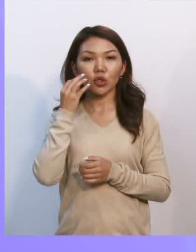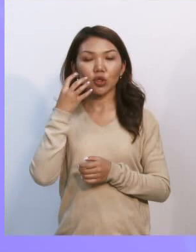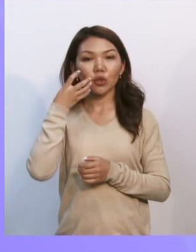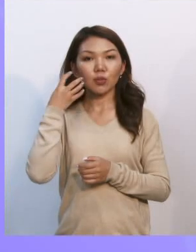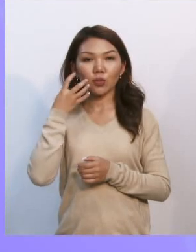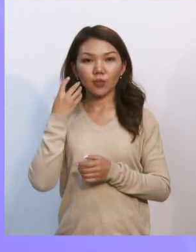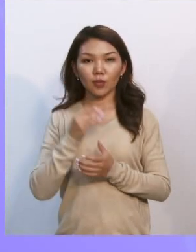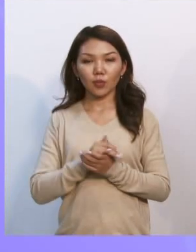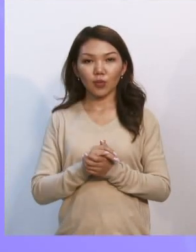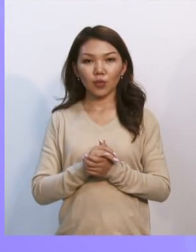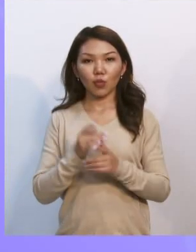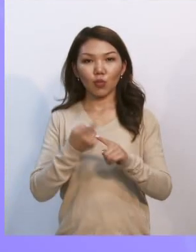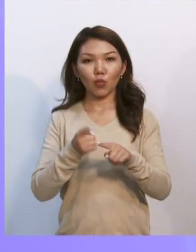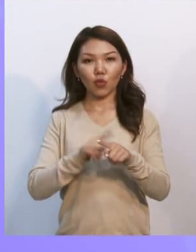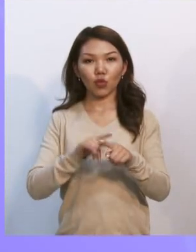бул уй.